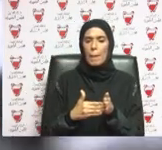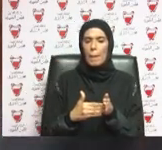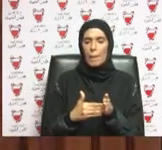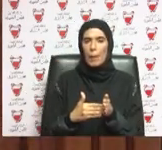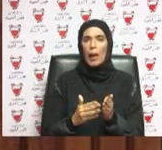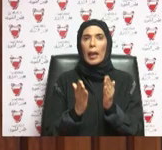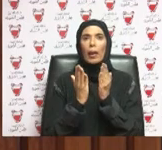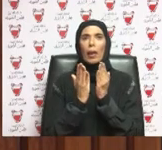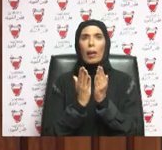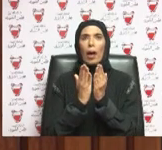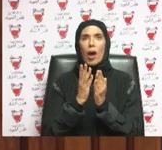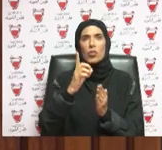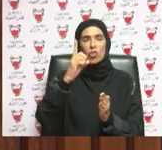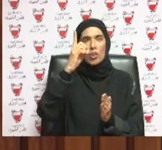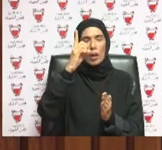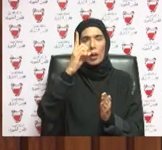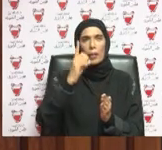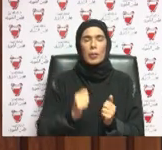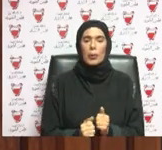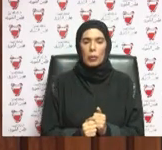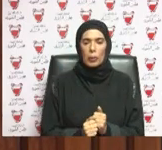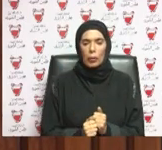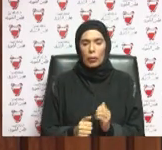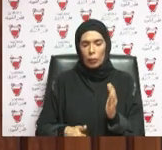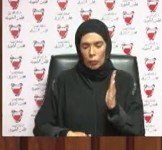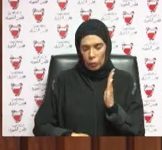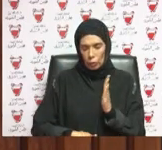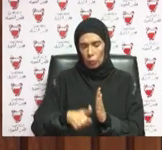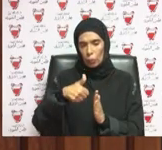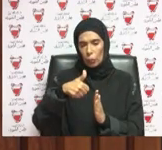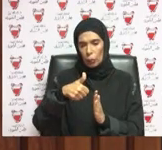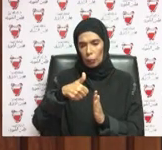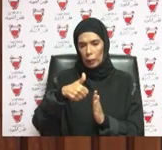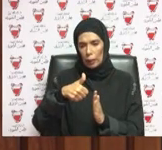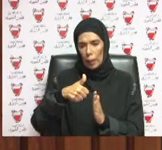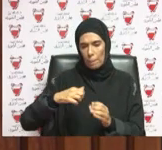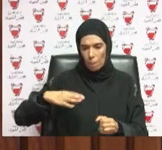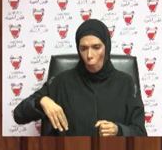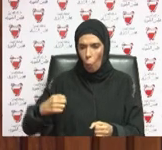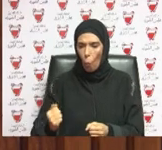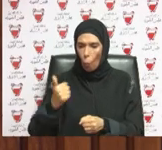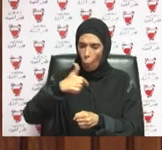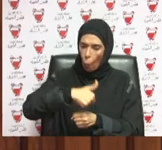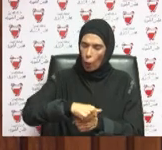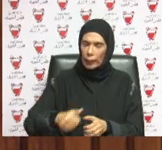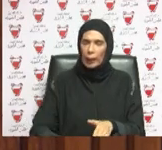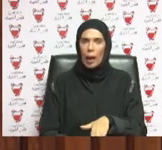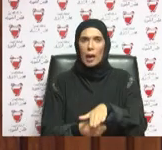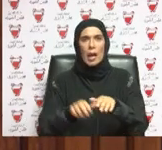نبتهل للمولى العلي القدير أن يوفق صاحب السمو الملكي الأمير سلمان بن حمد آل